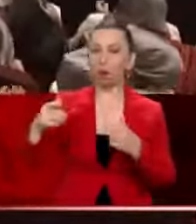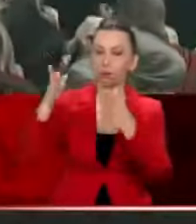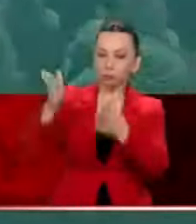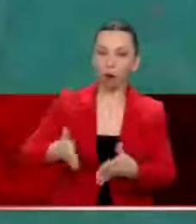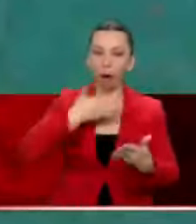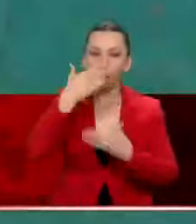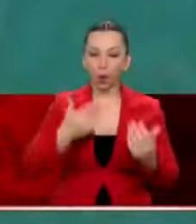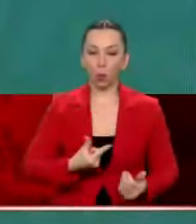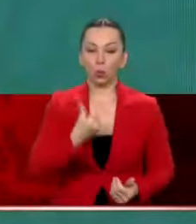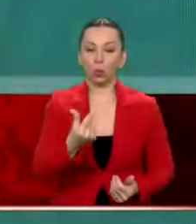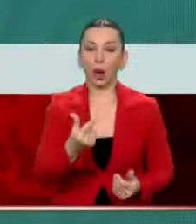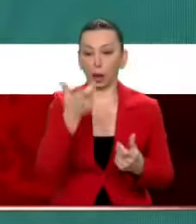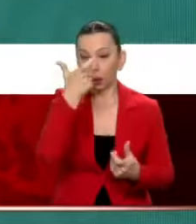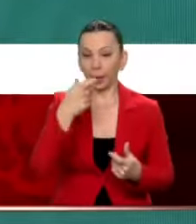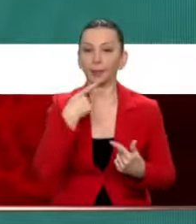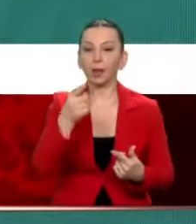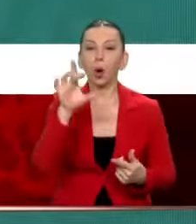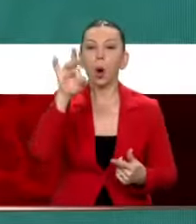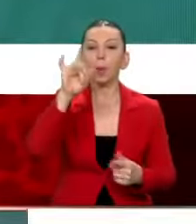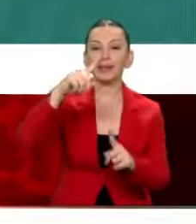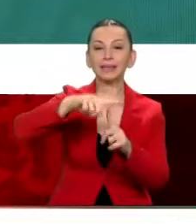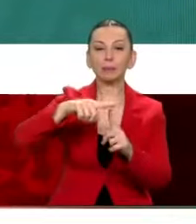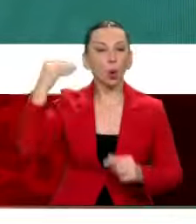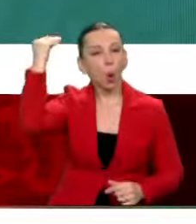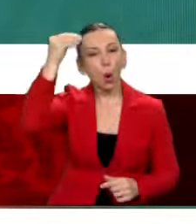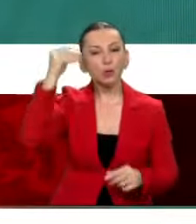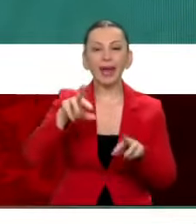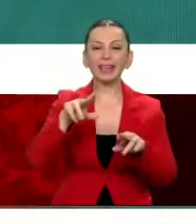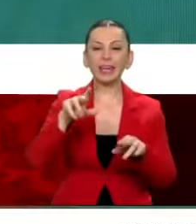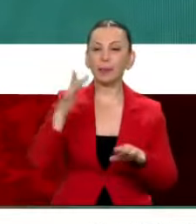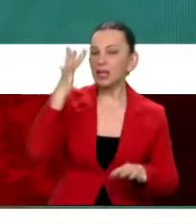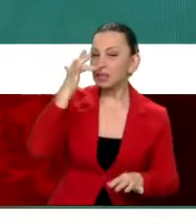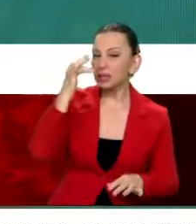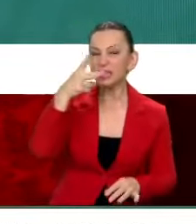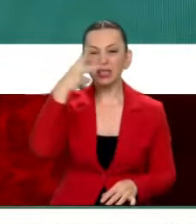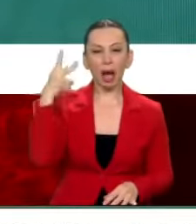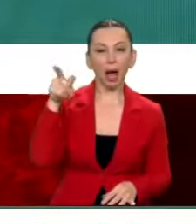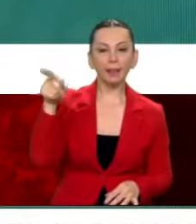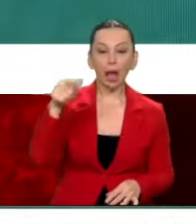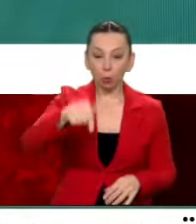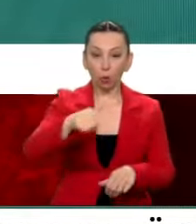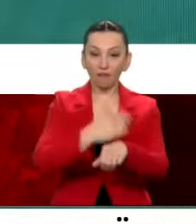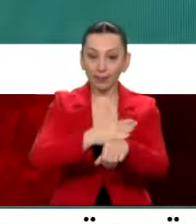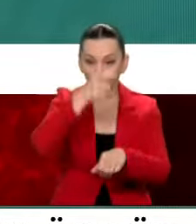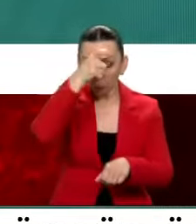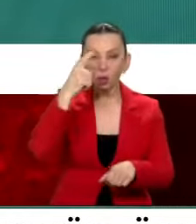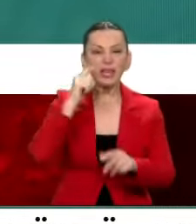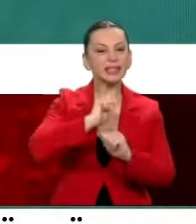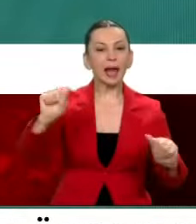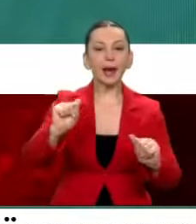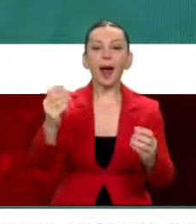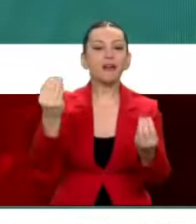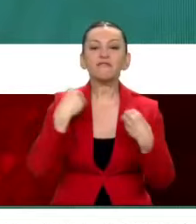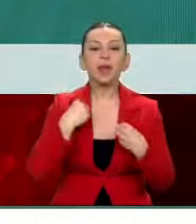uyarılarda bulundu. 15 Temmuz hoca kılıklı bir sahtekarın ülkemize ne kadar büyük bir zarar verebileceğinin